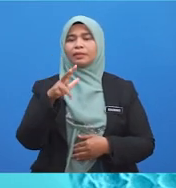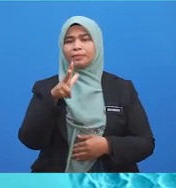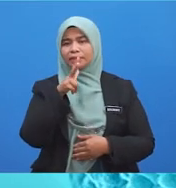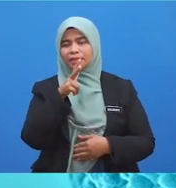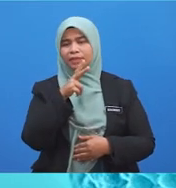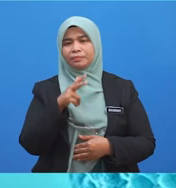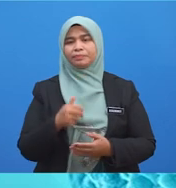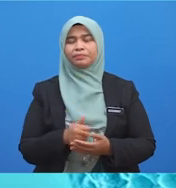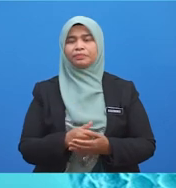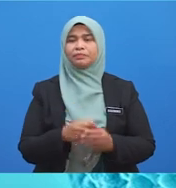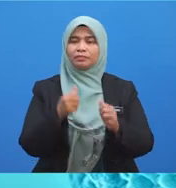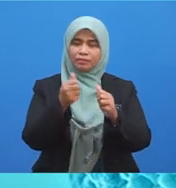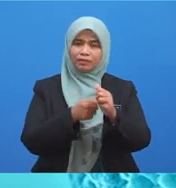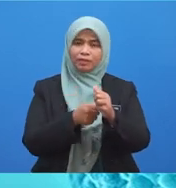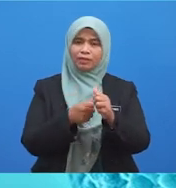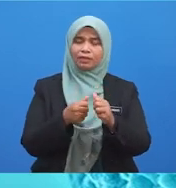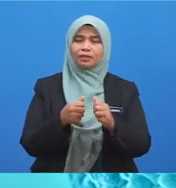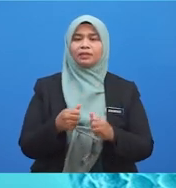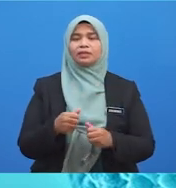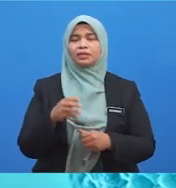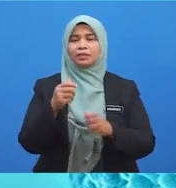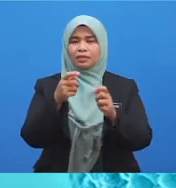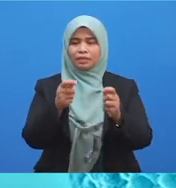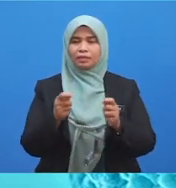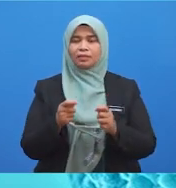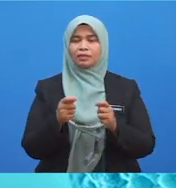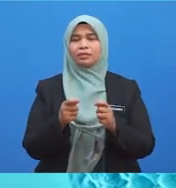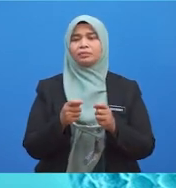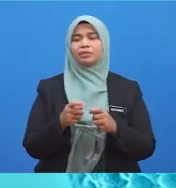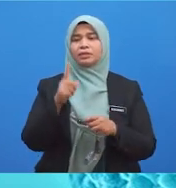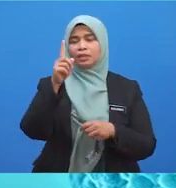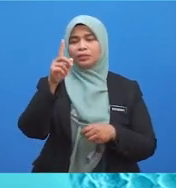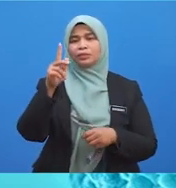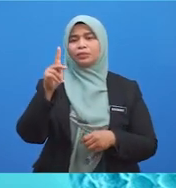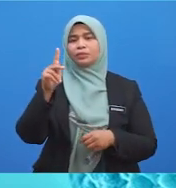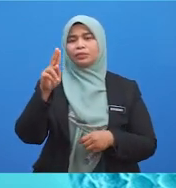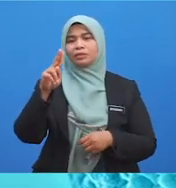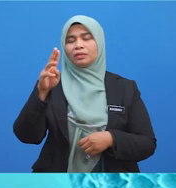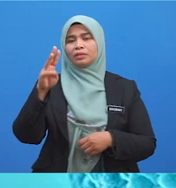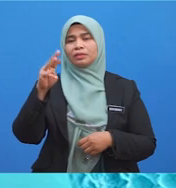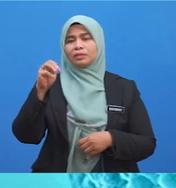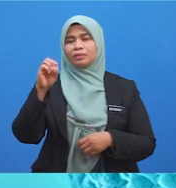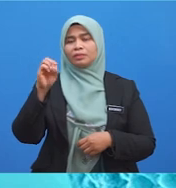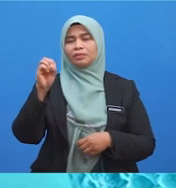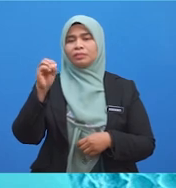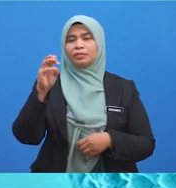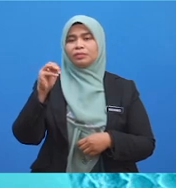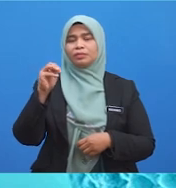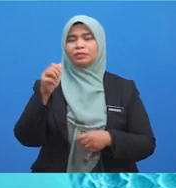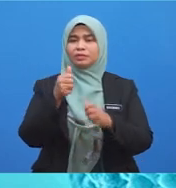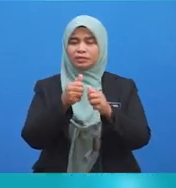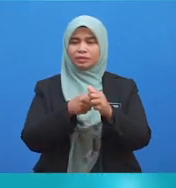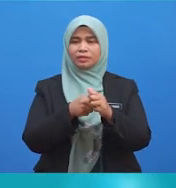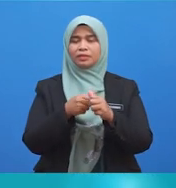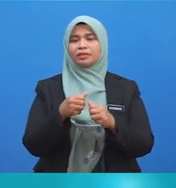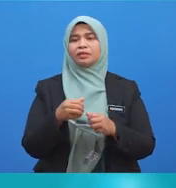Setiap gamet menerima satu kromosom daripada setiap pasangan kromosom